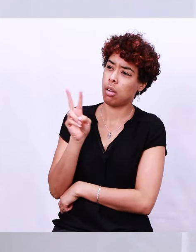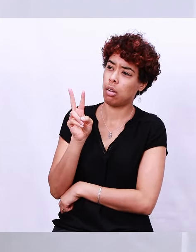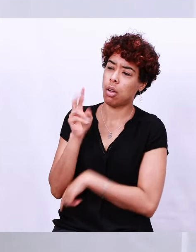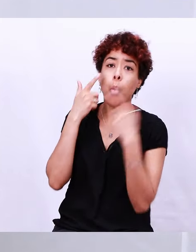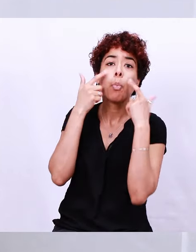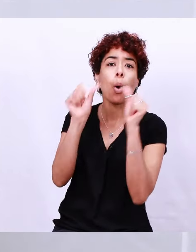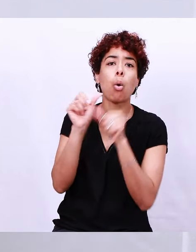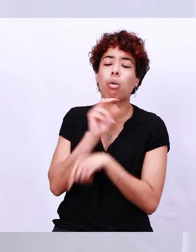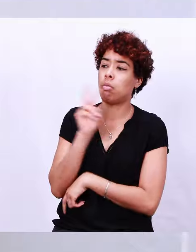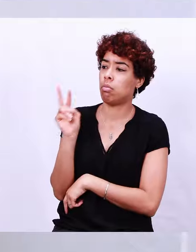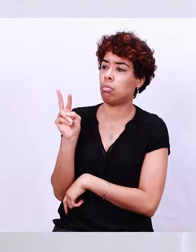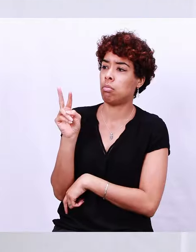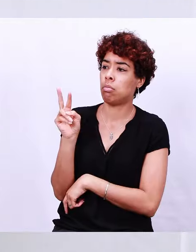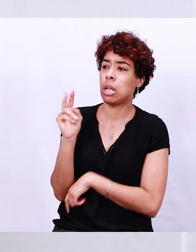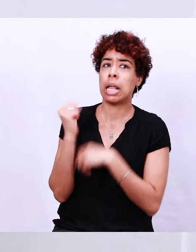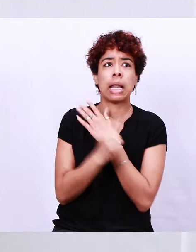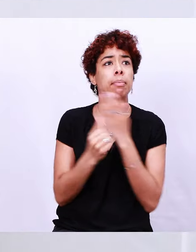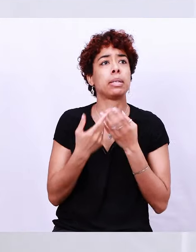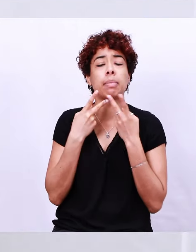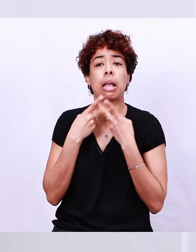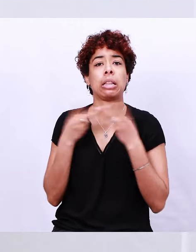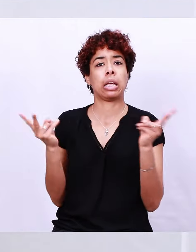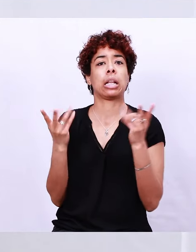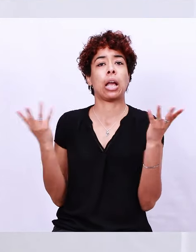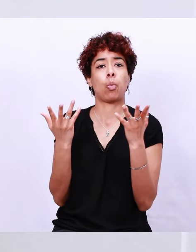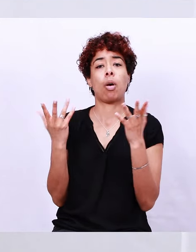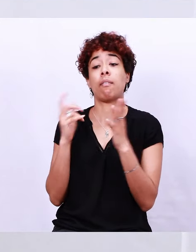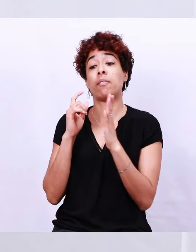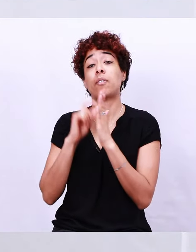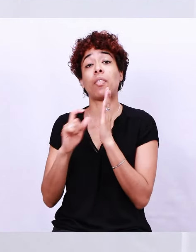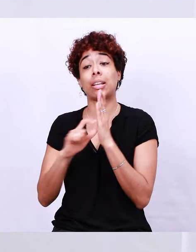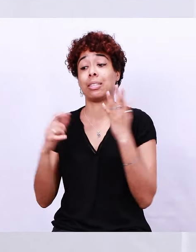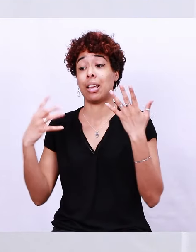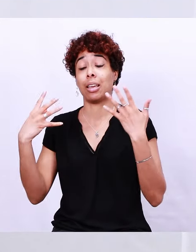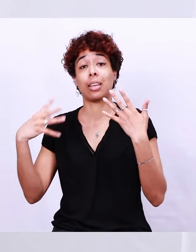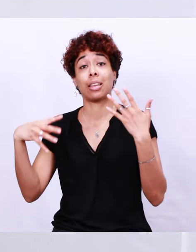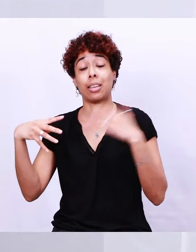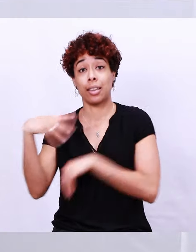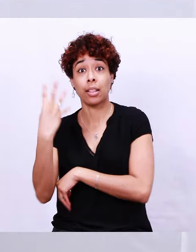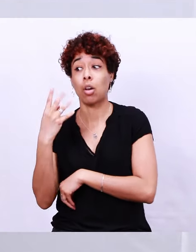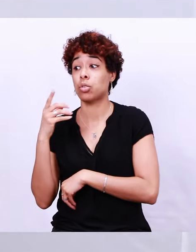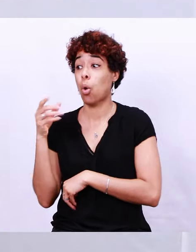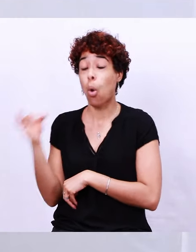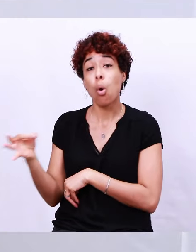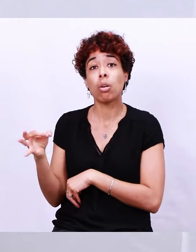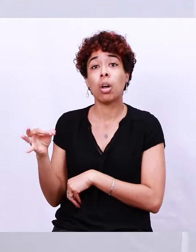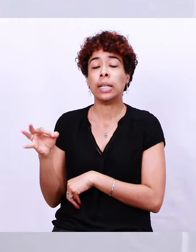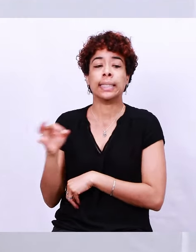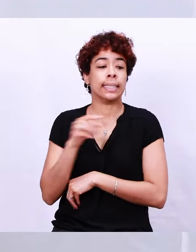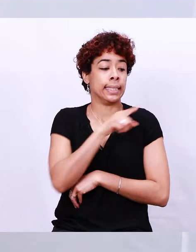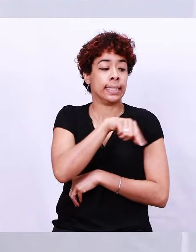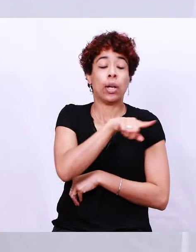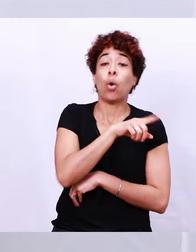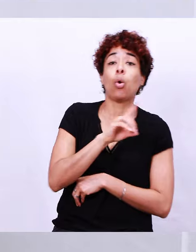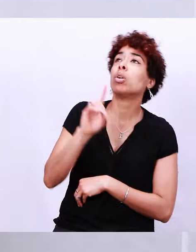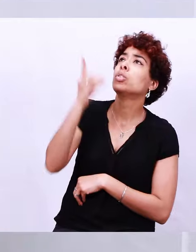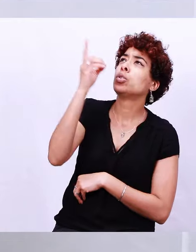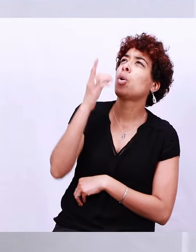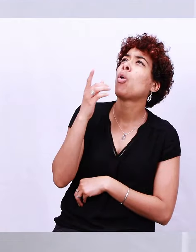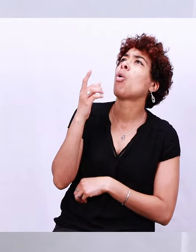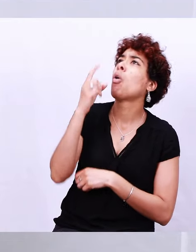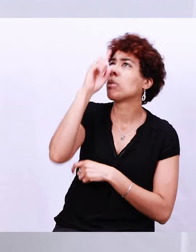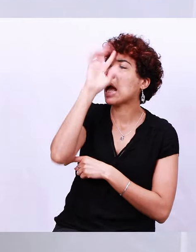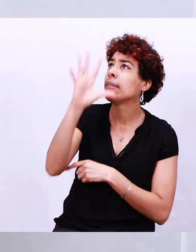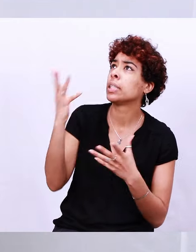et en fait la Bible décare et bien comme quoi au verset 14 ils n'ont pas consulté Dieu ils se sont précipités sur leur vision